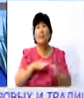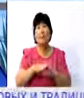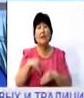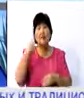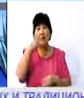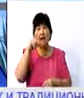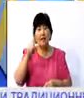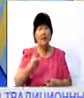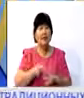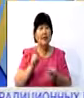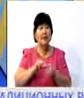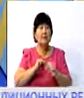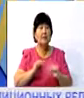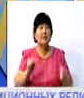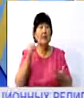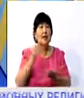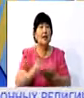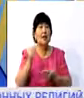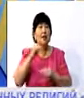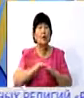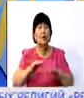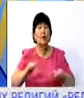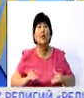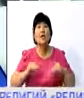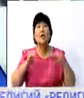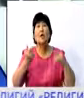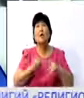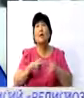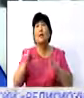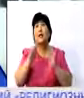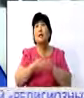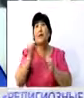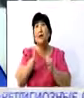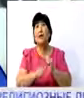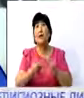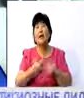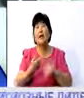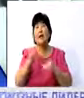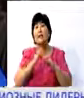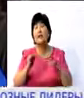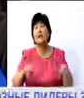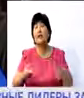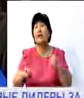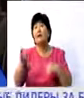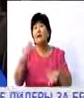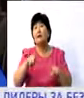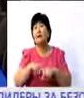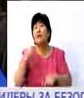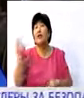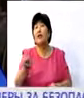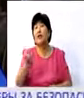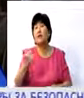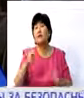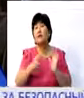личности. В этой связи нельзя недооценивать дошкольную ступень. По данным экспертов, каждый вложенный в детсады доллар возвращается обратно в экономику